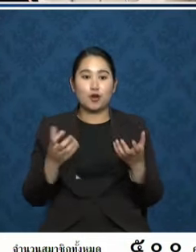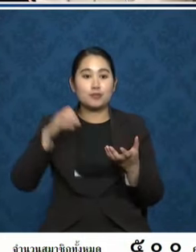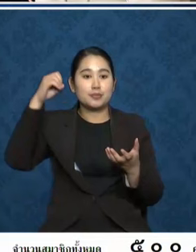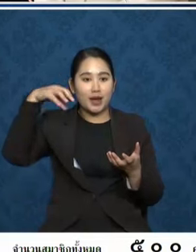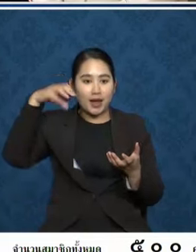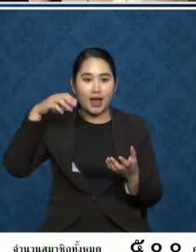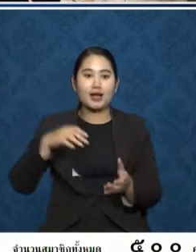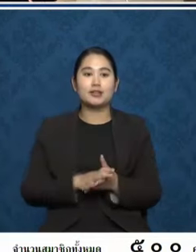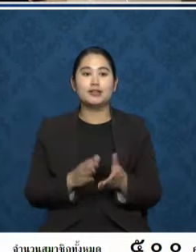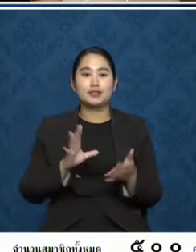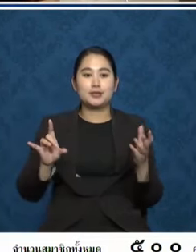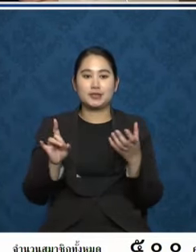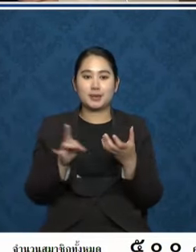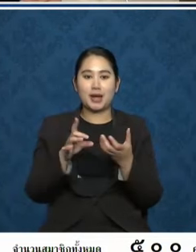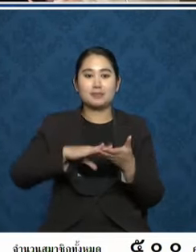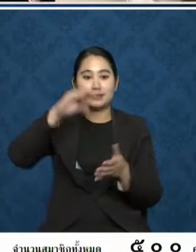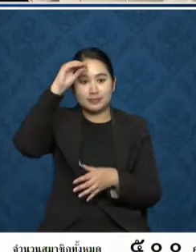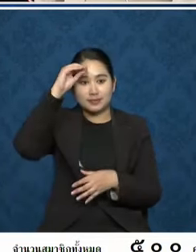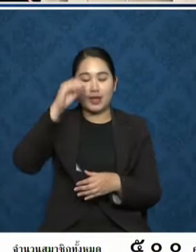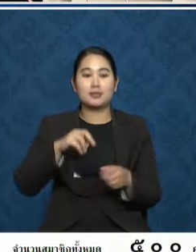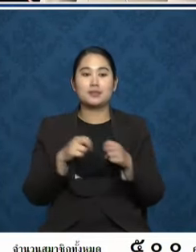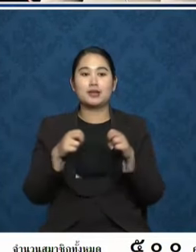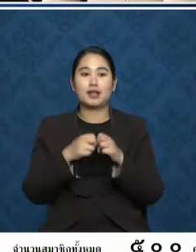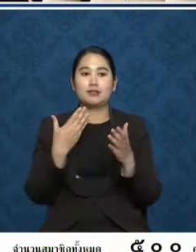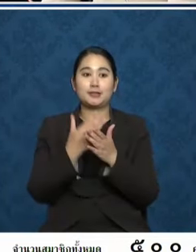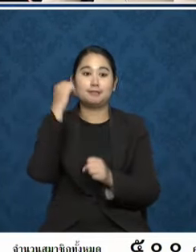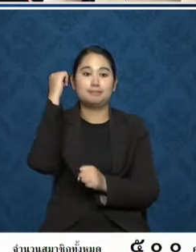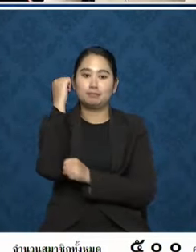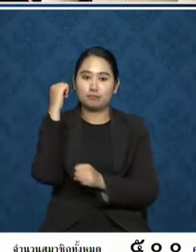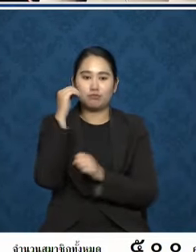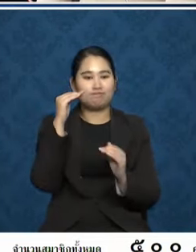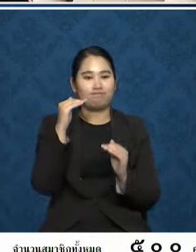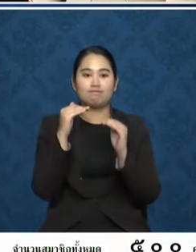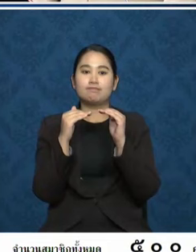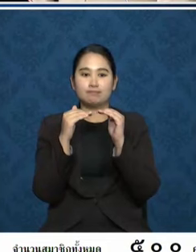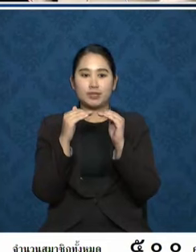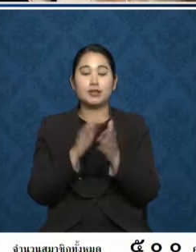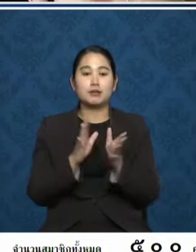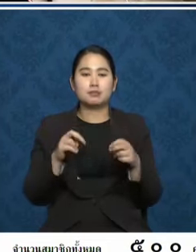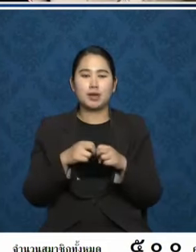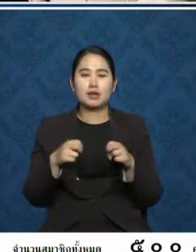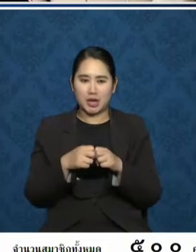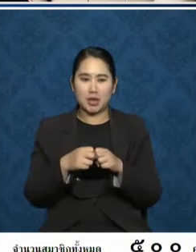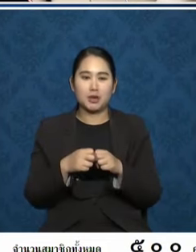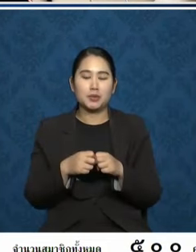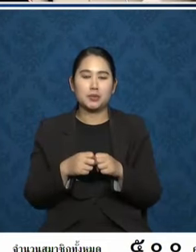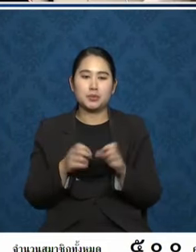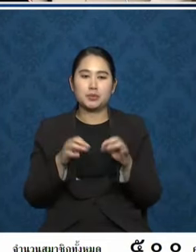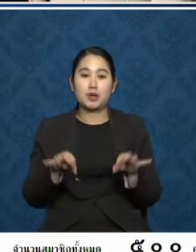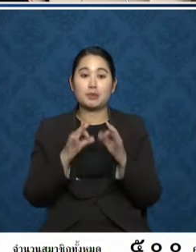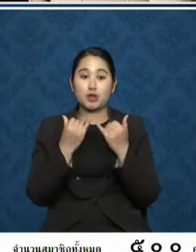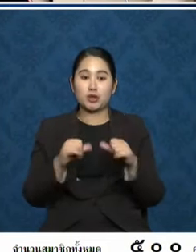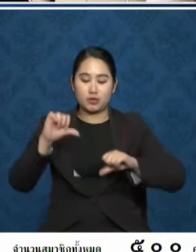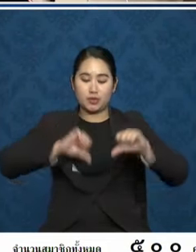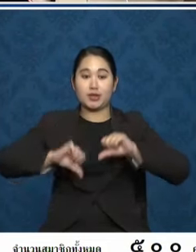านสะอากคุภาพการศิฯ άicoะทสำคัญทสดกคารลดความยักจน และความเหือมลำของปชาชนเราออเกีดไม่ได้วาวธิย